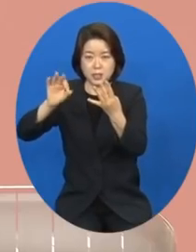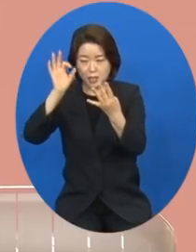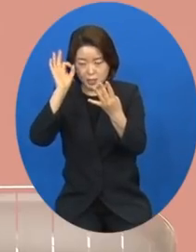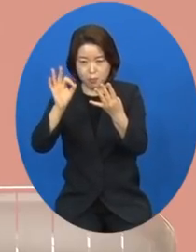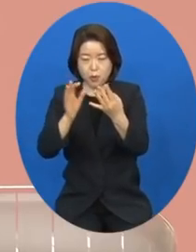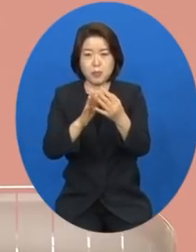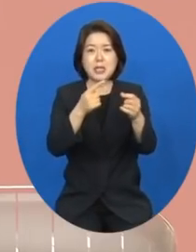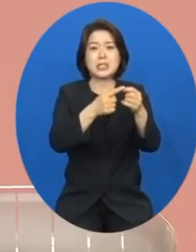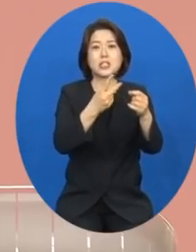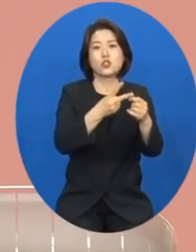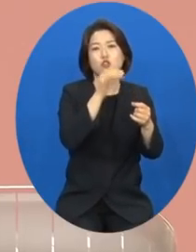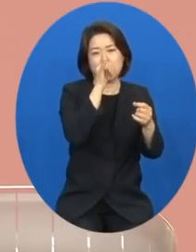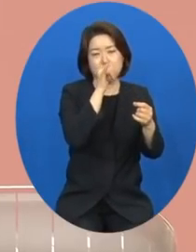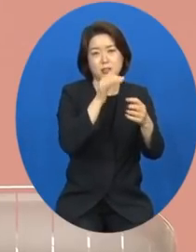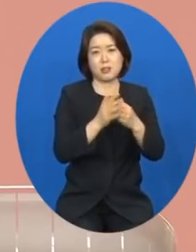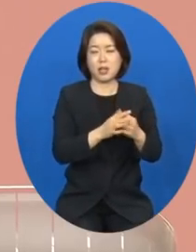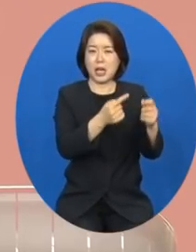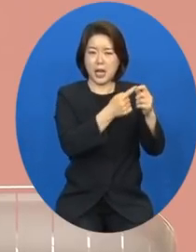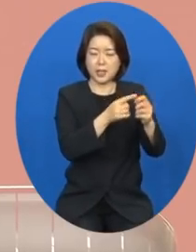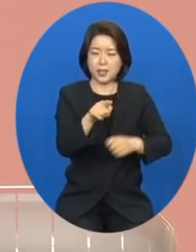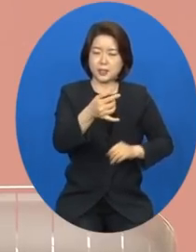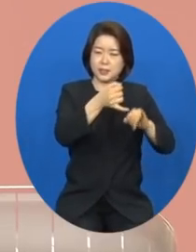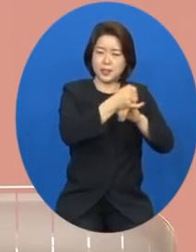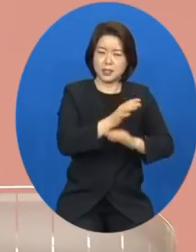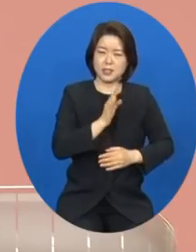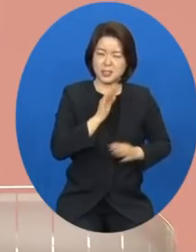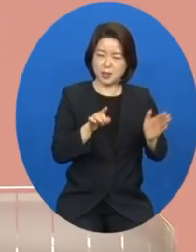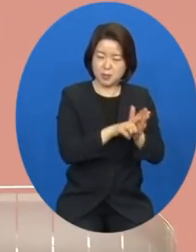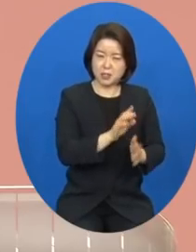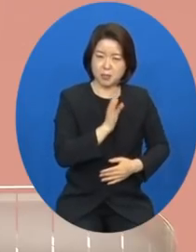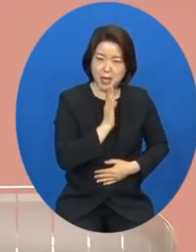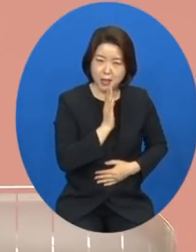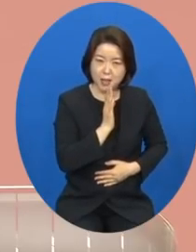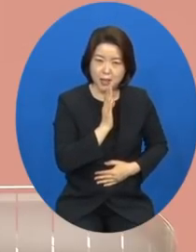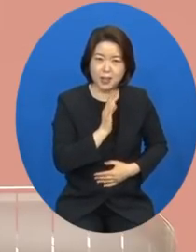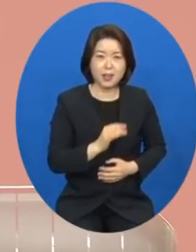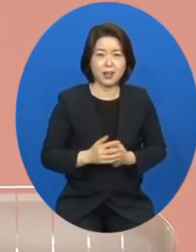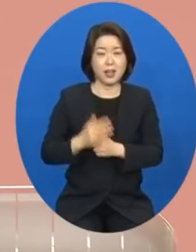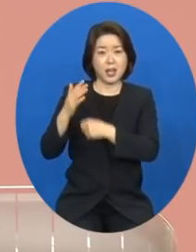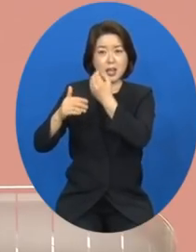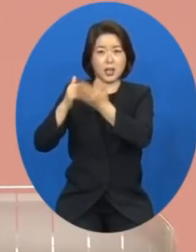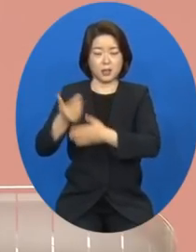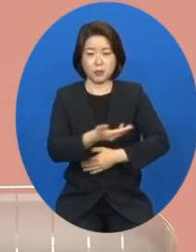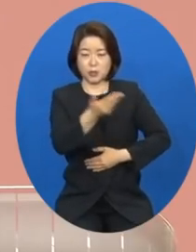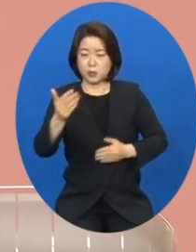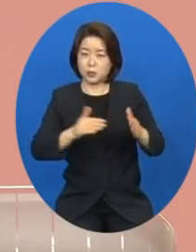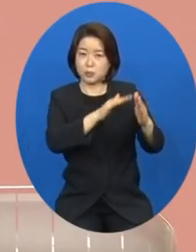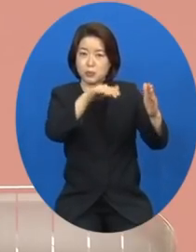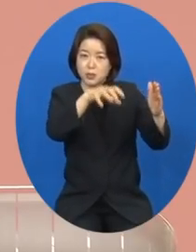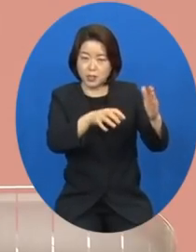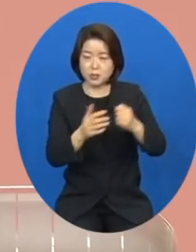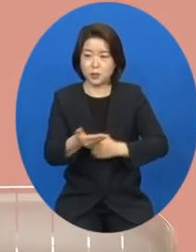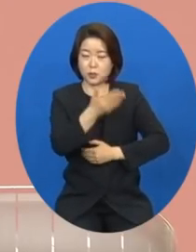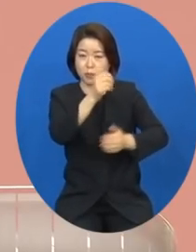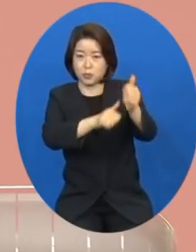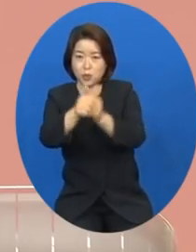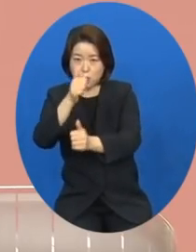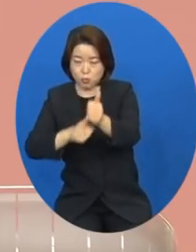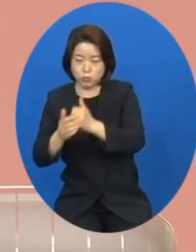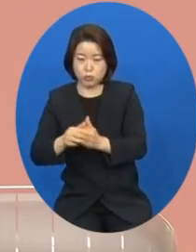가지가 나와 하나는 그 약속을 정말 및 없느냐는 거에요 하나님이 여러분들의 가정과 여러분들의 후손들을